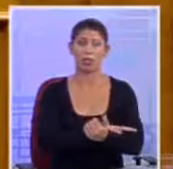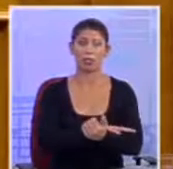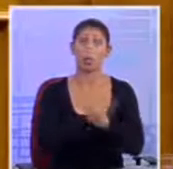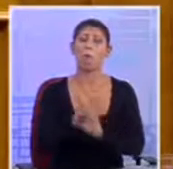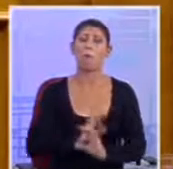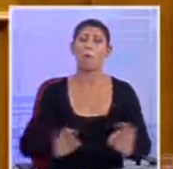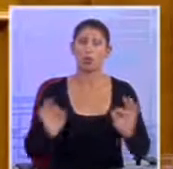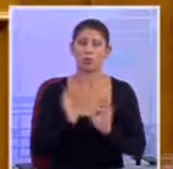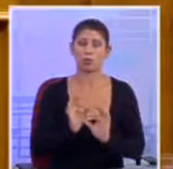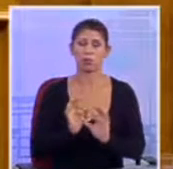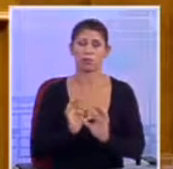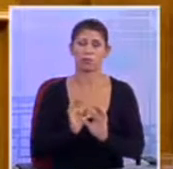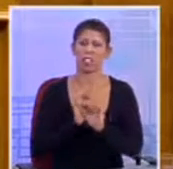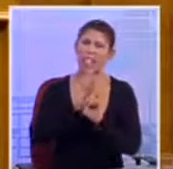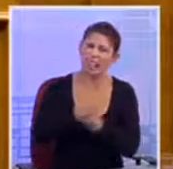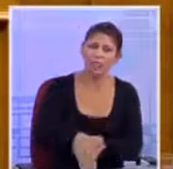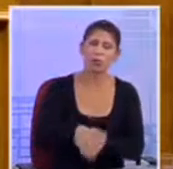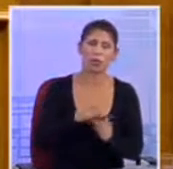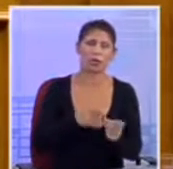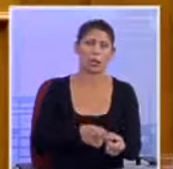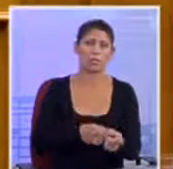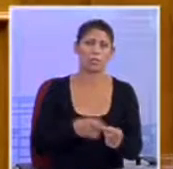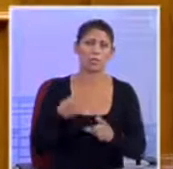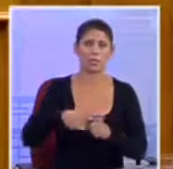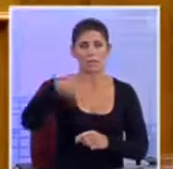πρόληψης και καταστολής του εγκλήματος της